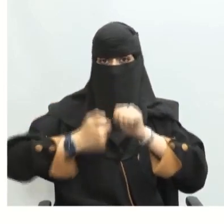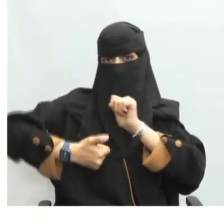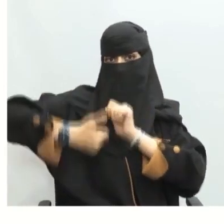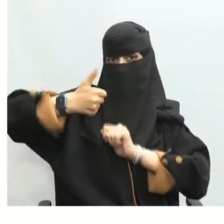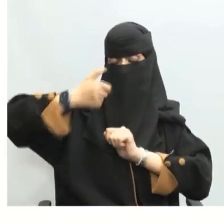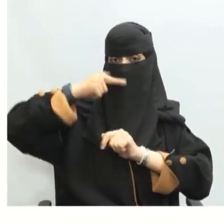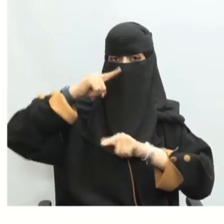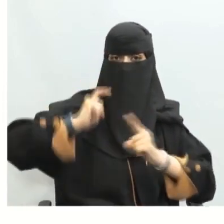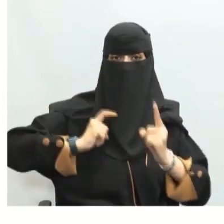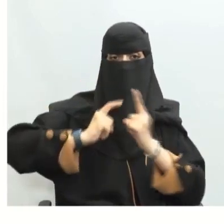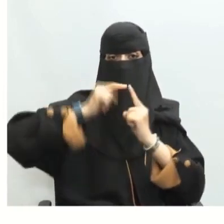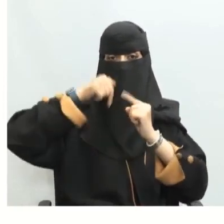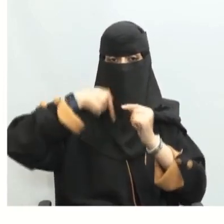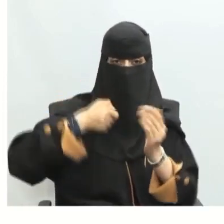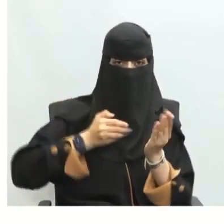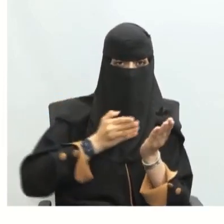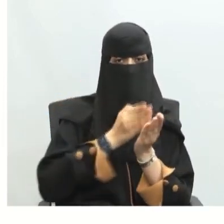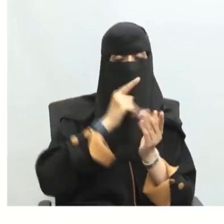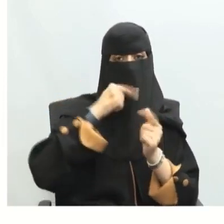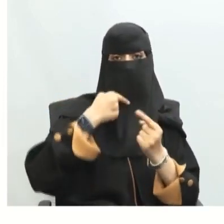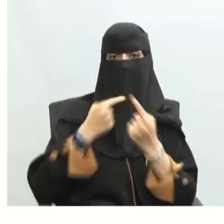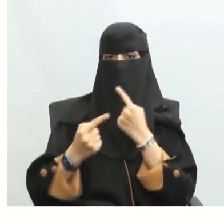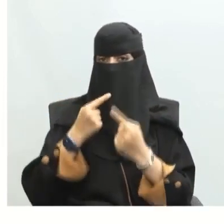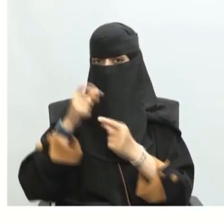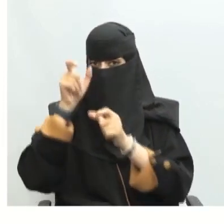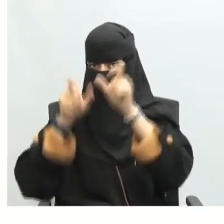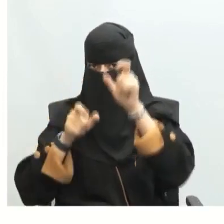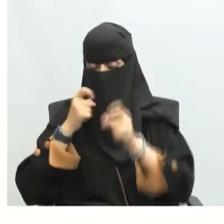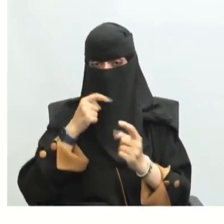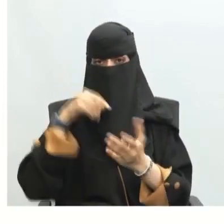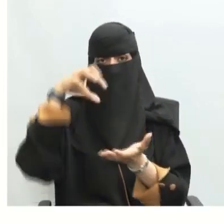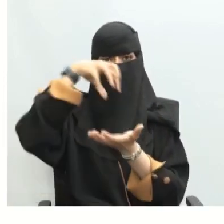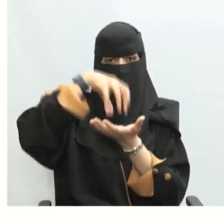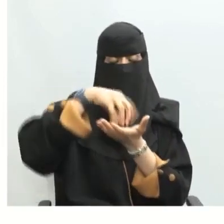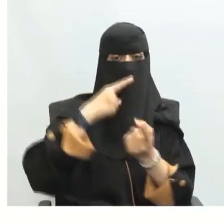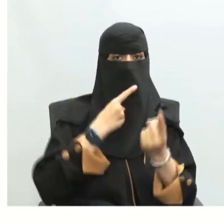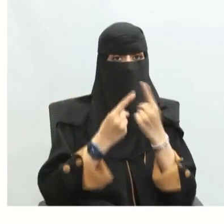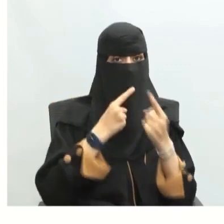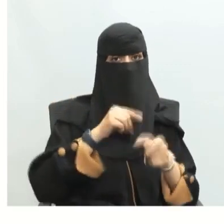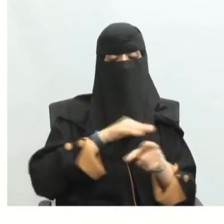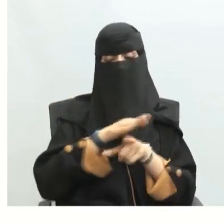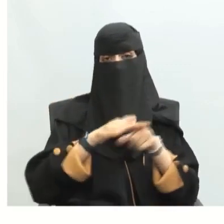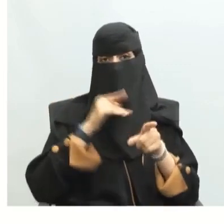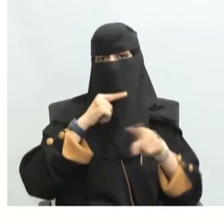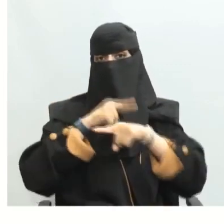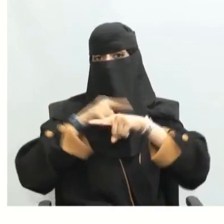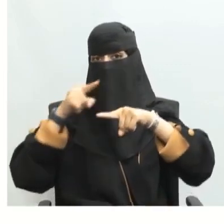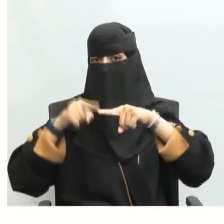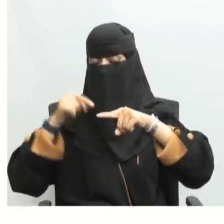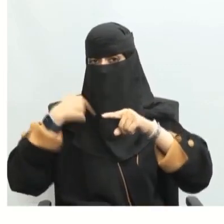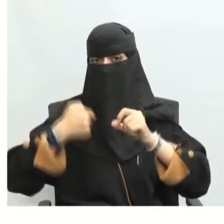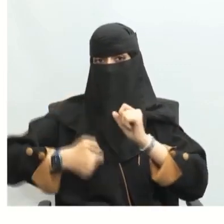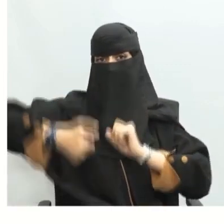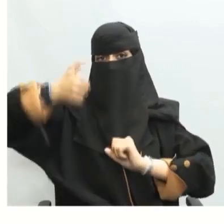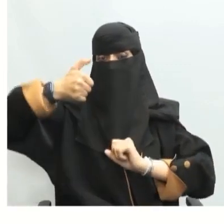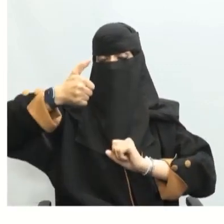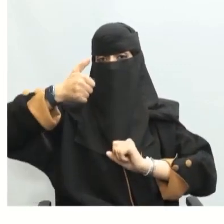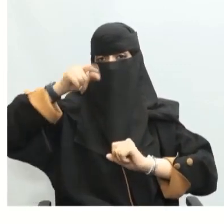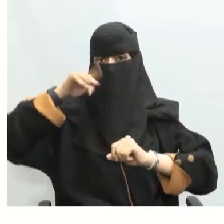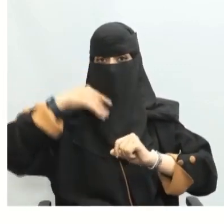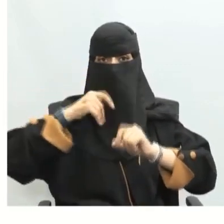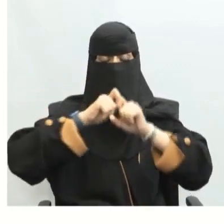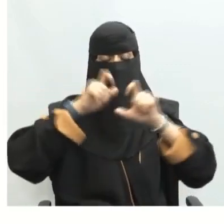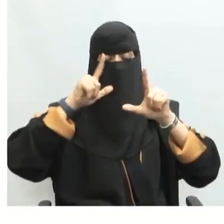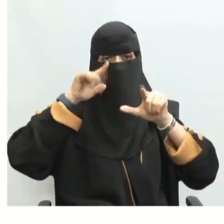التي يسعى المتحاورون ومركز الحوار الوطني الى تحقيقها هي